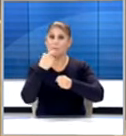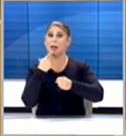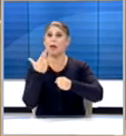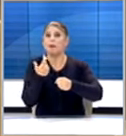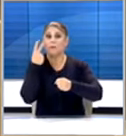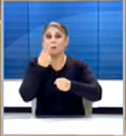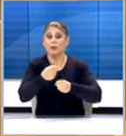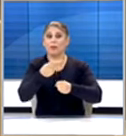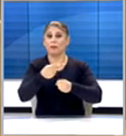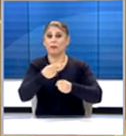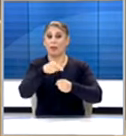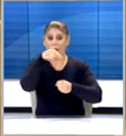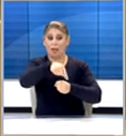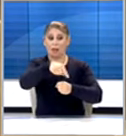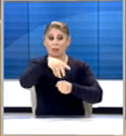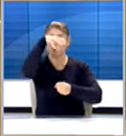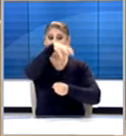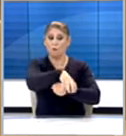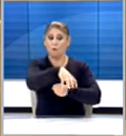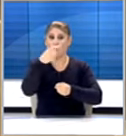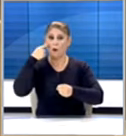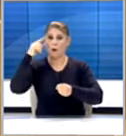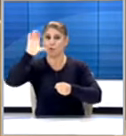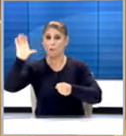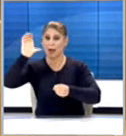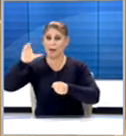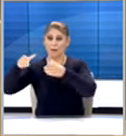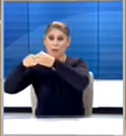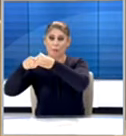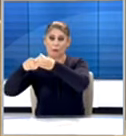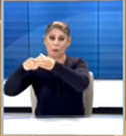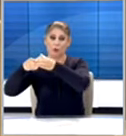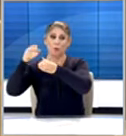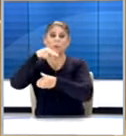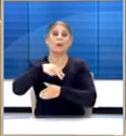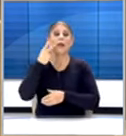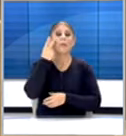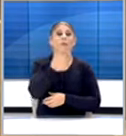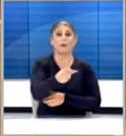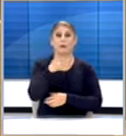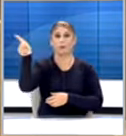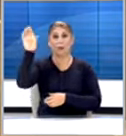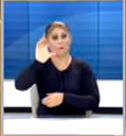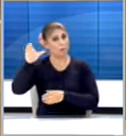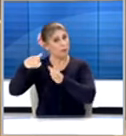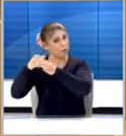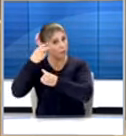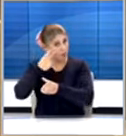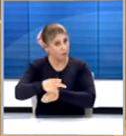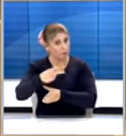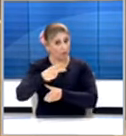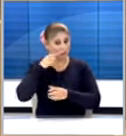στον ΟΠΕΚΕΠΕ που εσείς και οι υπουργοί σας δεν βλέπατε 5 ολόκληρα χρόνια?